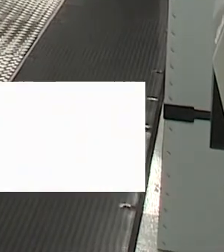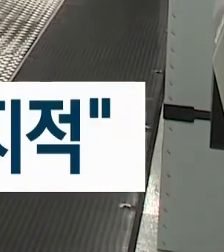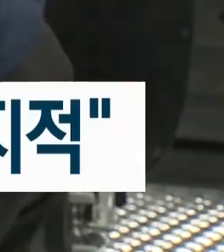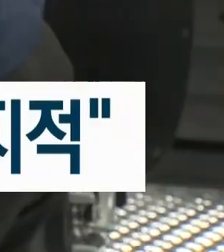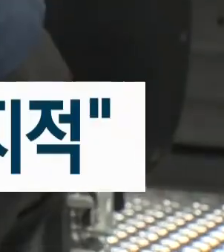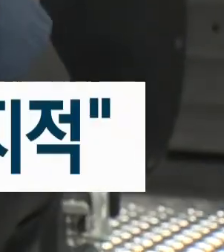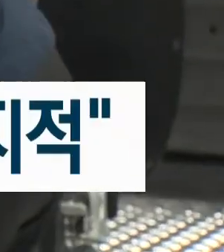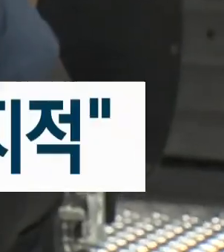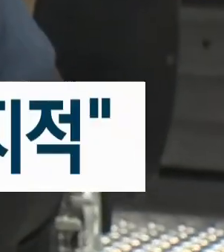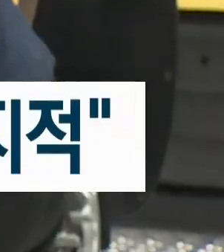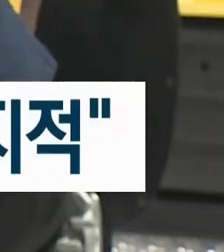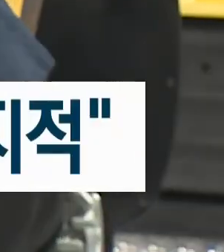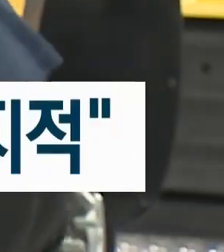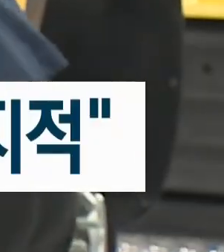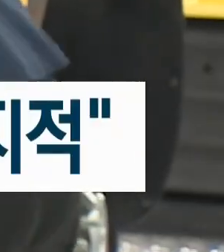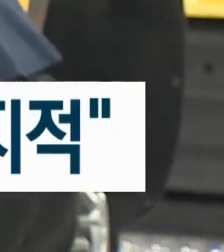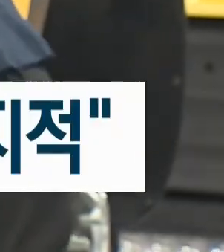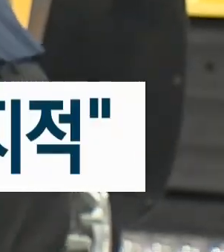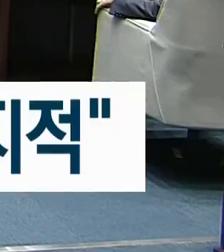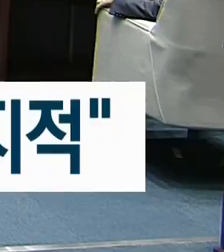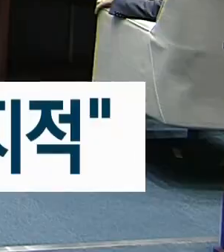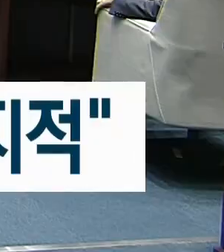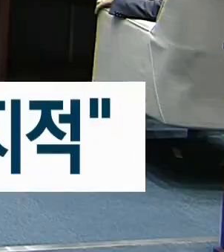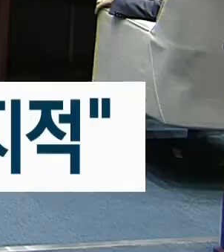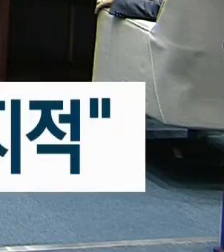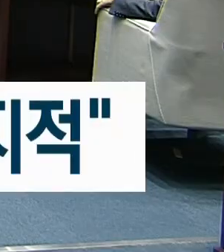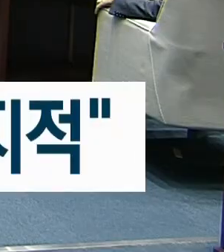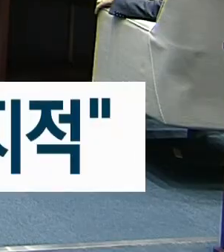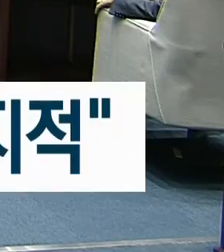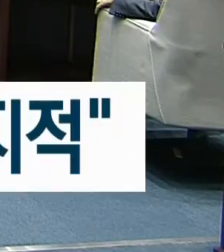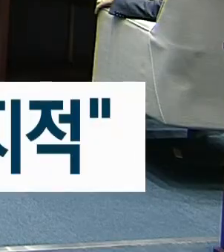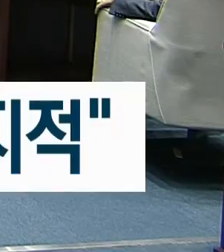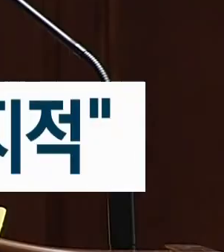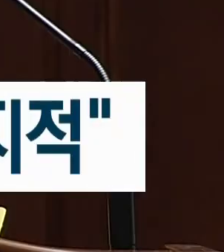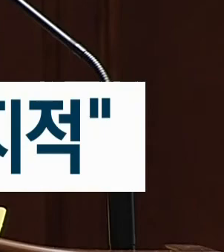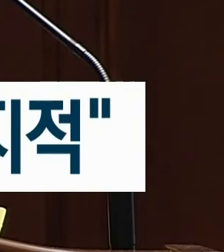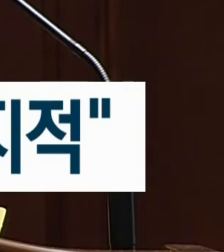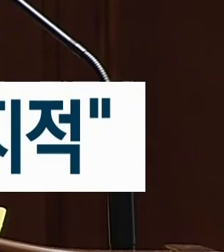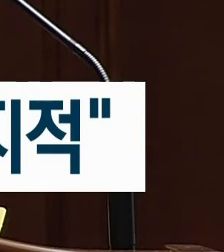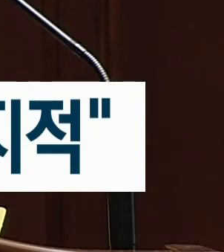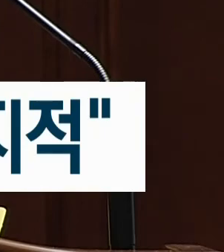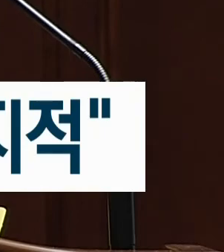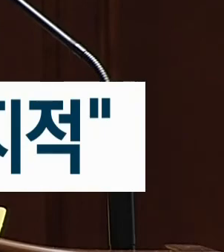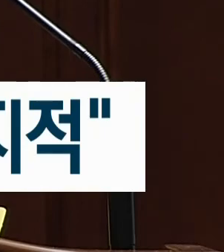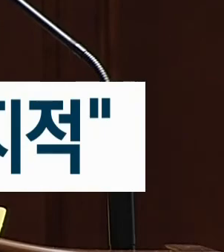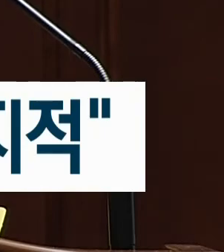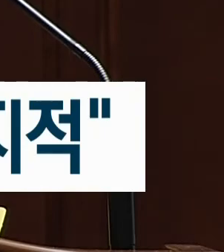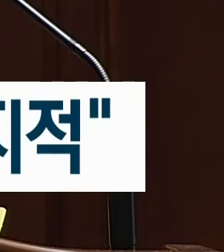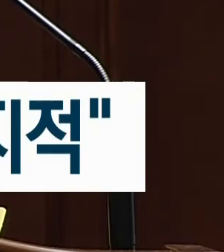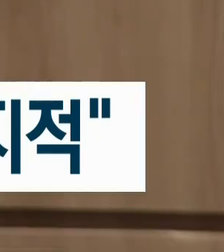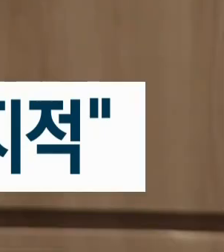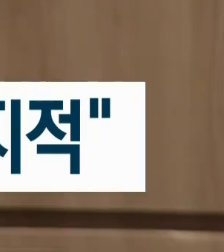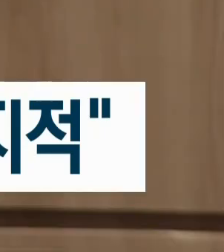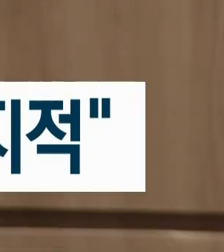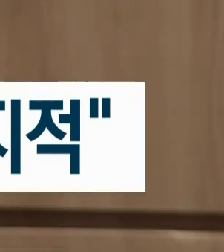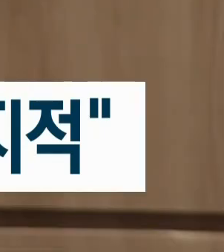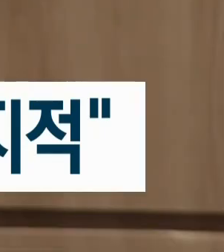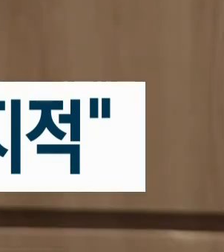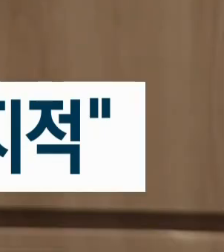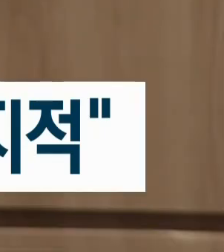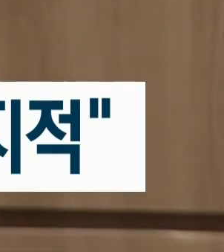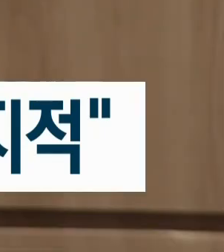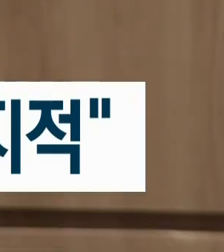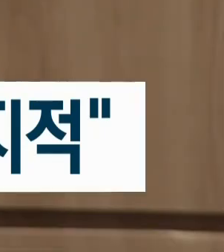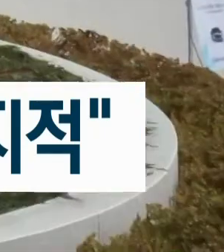광주형 일자리, 광주 글로벌 모터스의 임금 등이 당초 약속보다 열악해 퇴사자가 잇따르고 있다는 지적이 나왔습니다. 이용섭 시장은